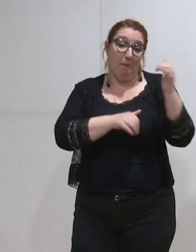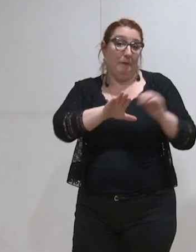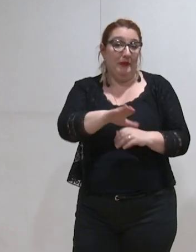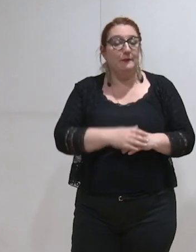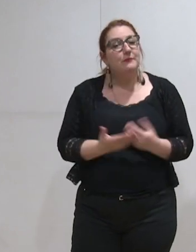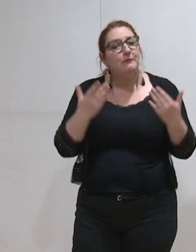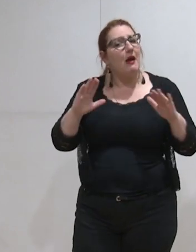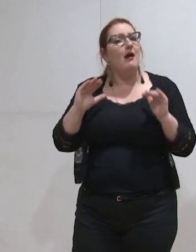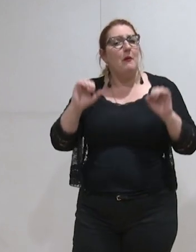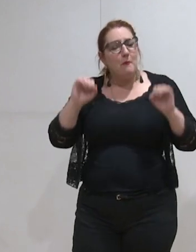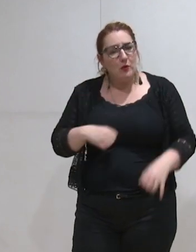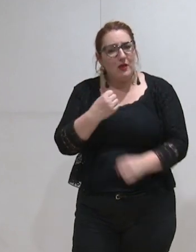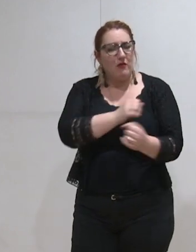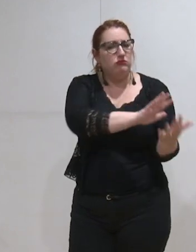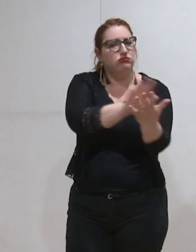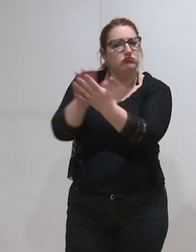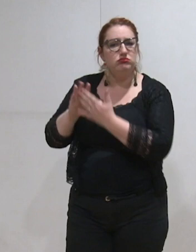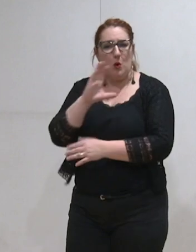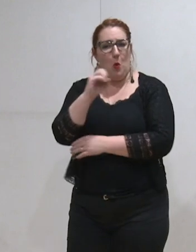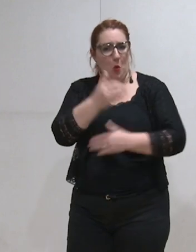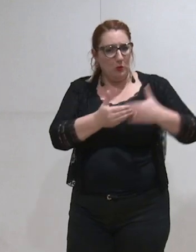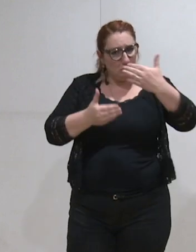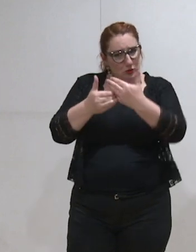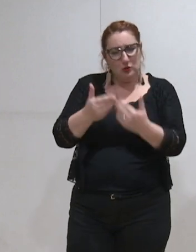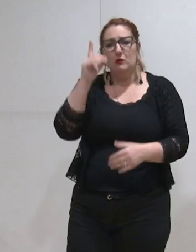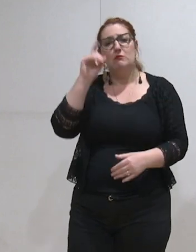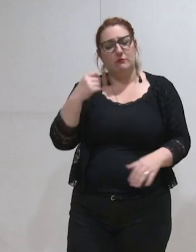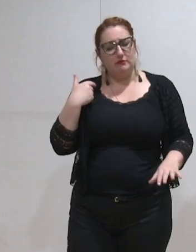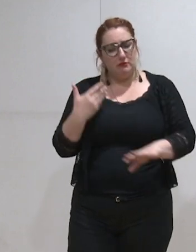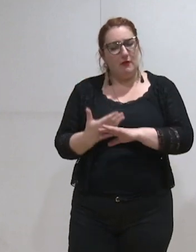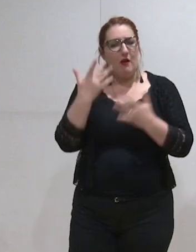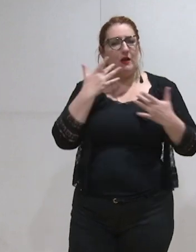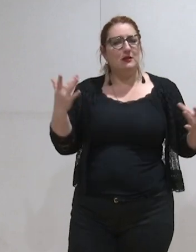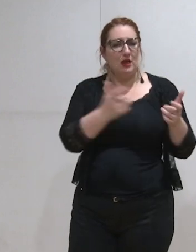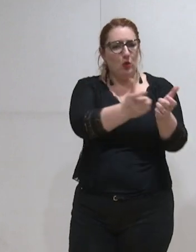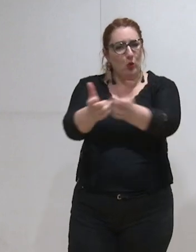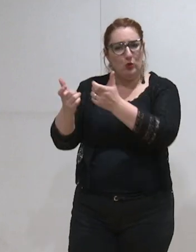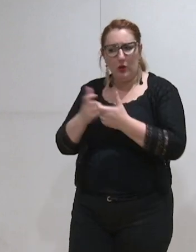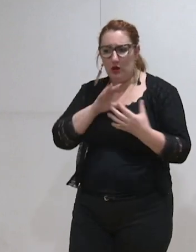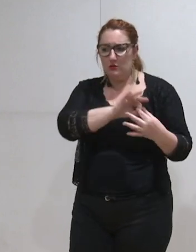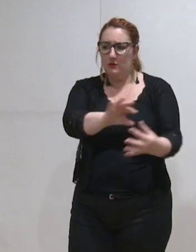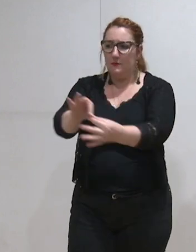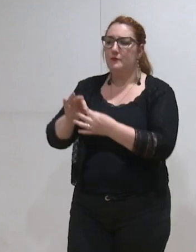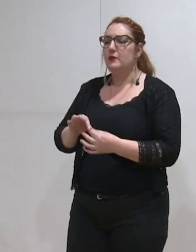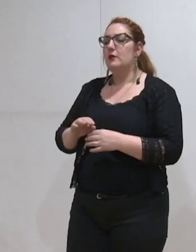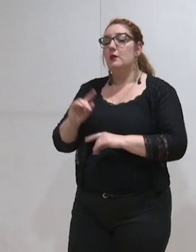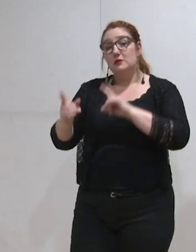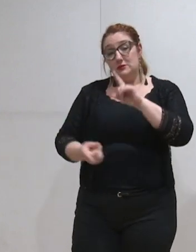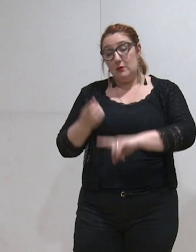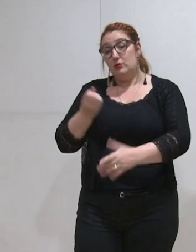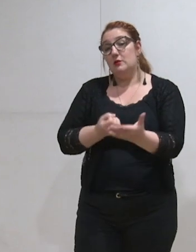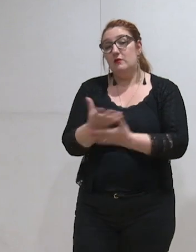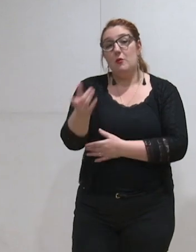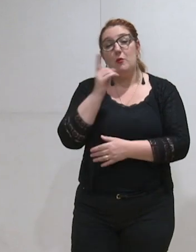coconstruction qui a démarré avec les acteurs culturels il faut le rappeler je crois car euh ce n'est pas